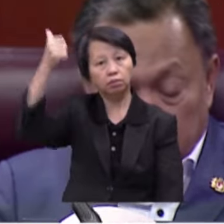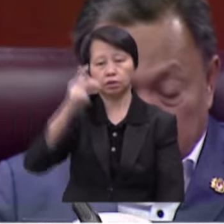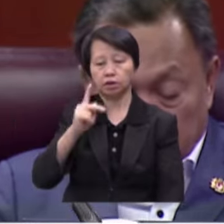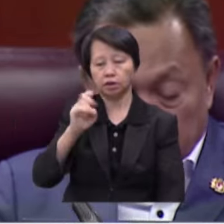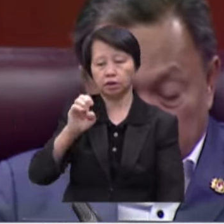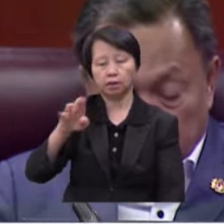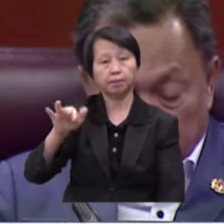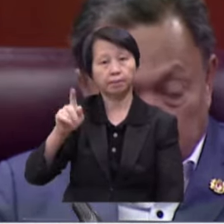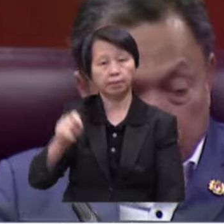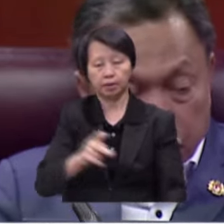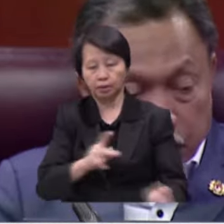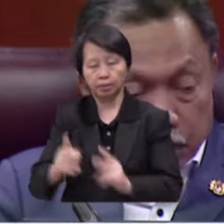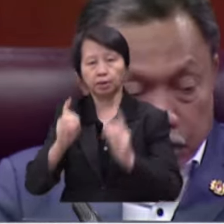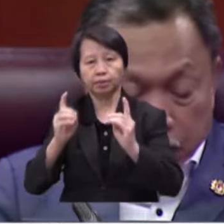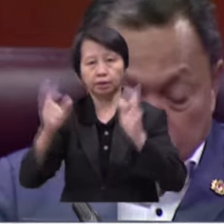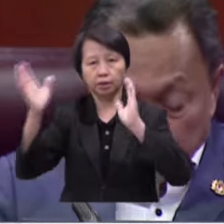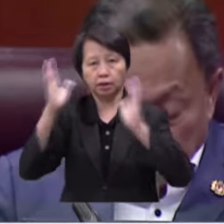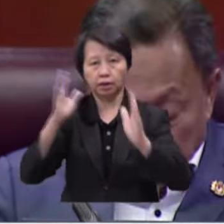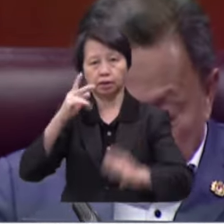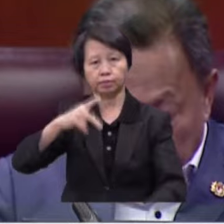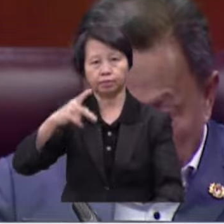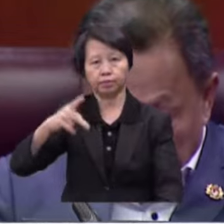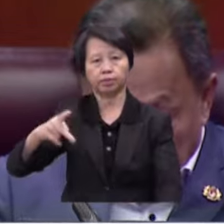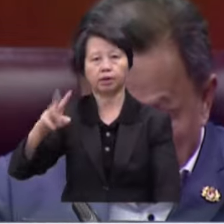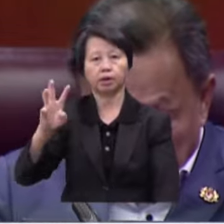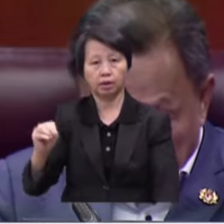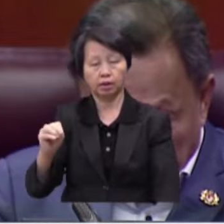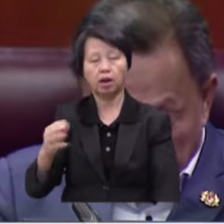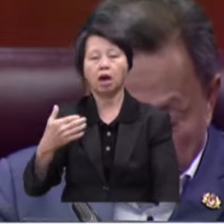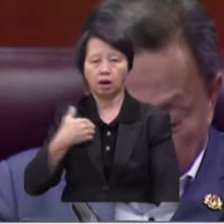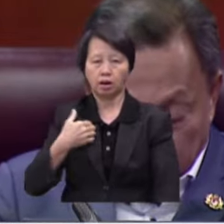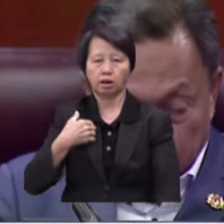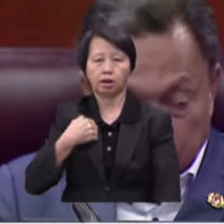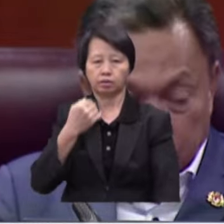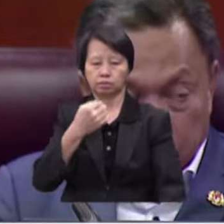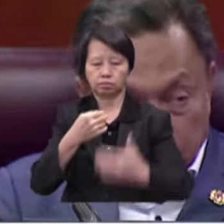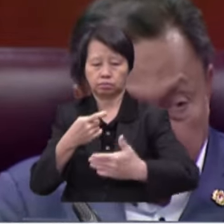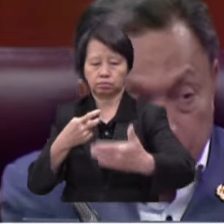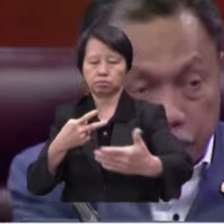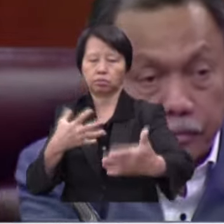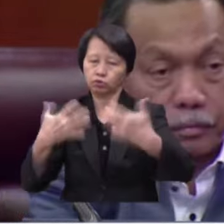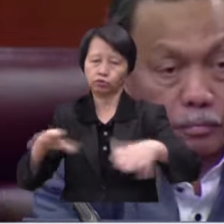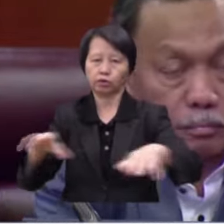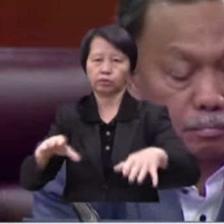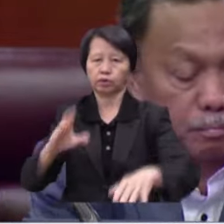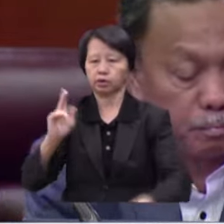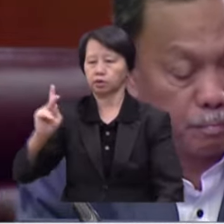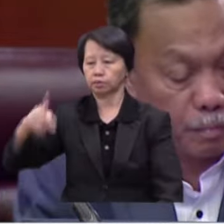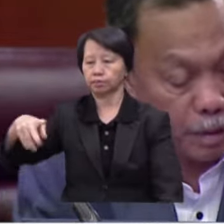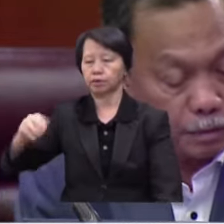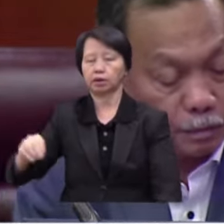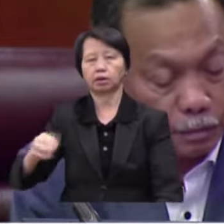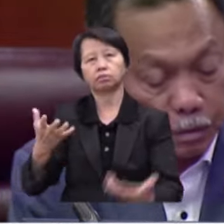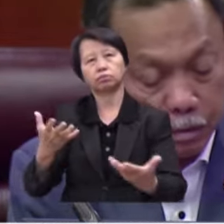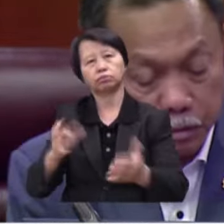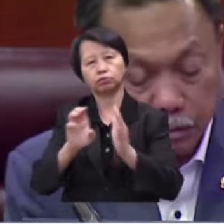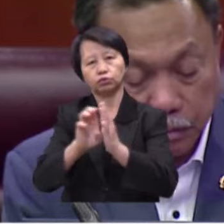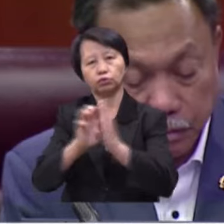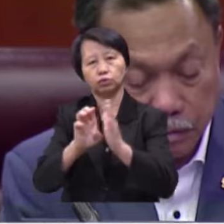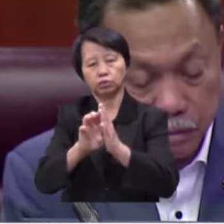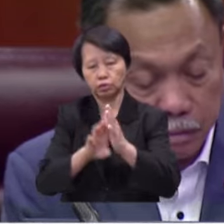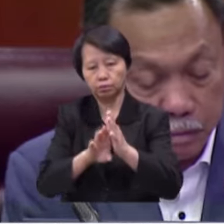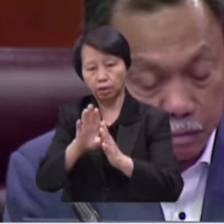barat dalam plan pembangunan pendidikan Malaysia pppm terdapat beberapa langkah telah diambil oleh KPM antaranya adalah